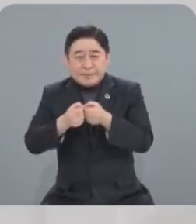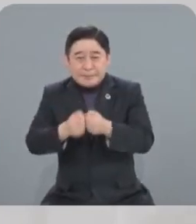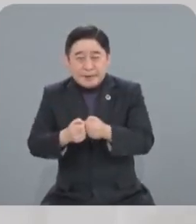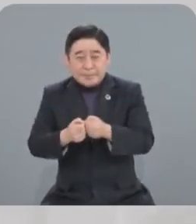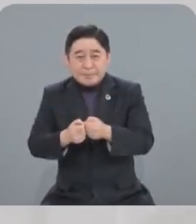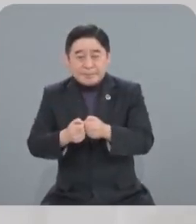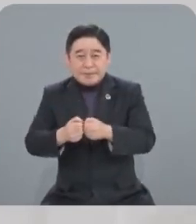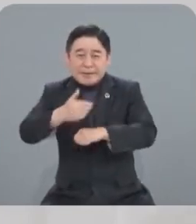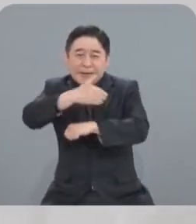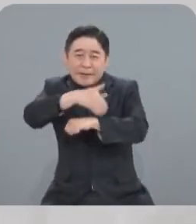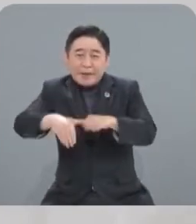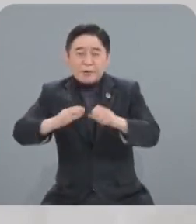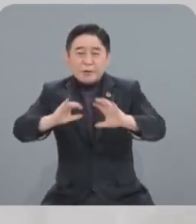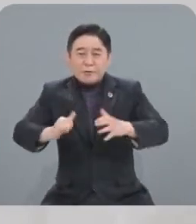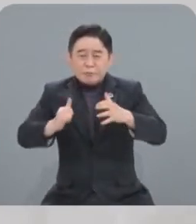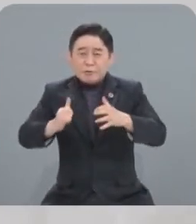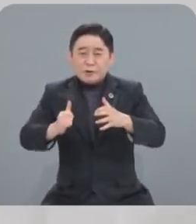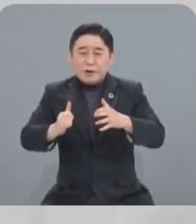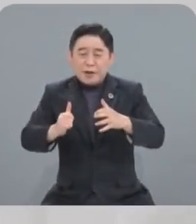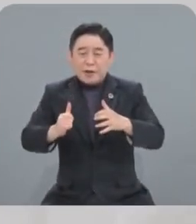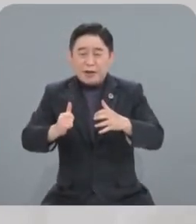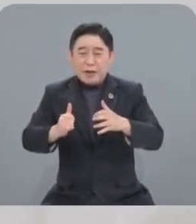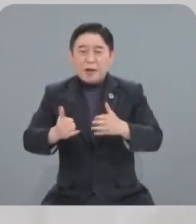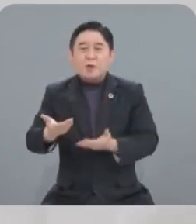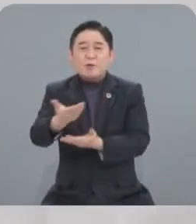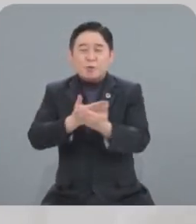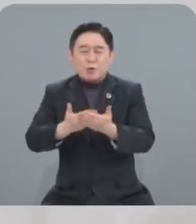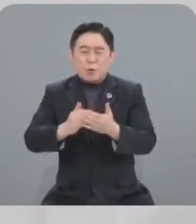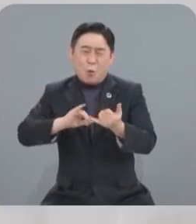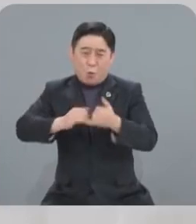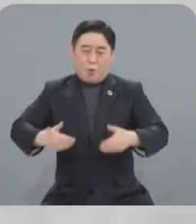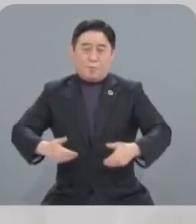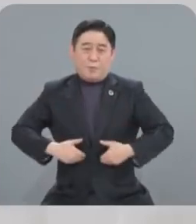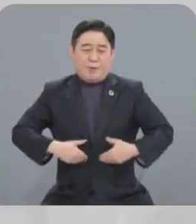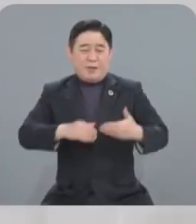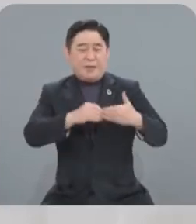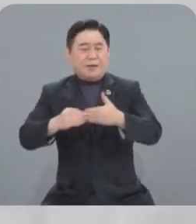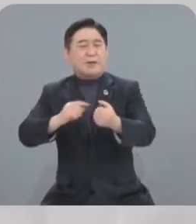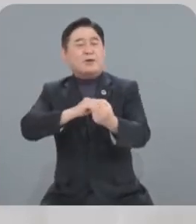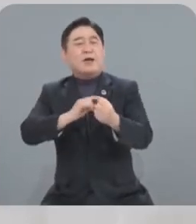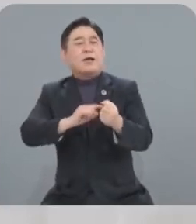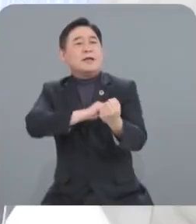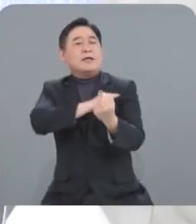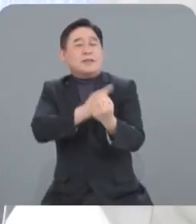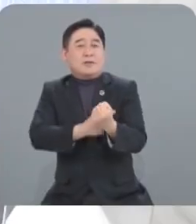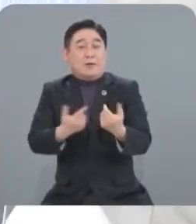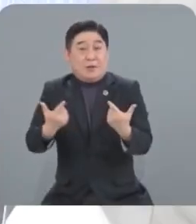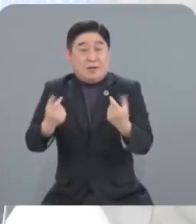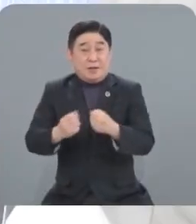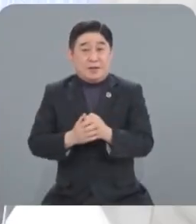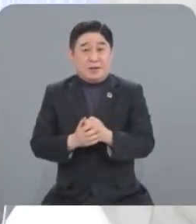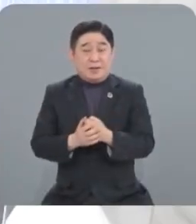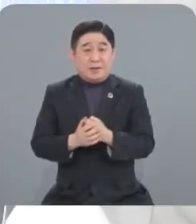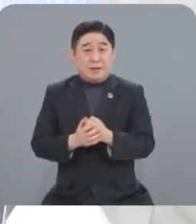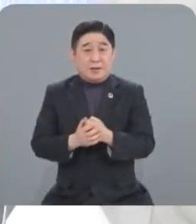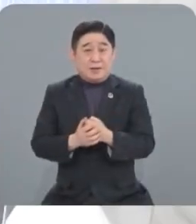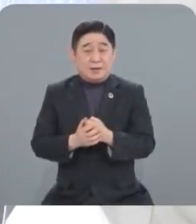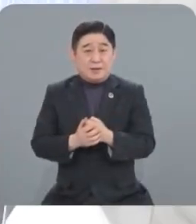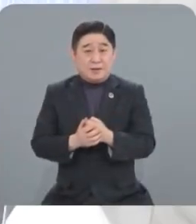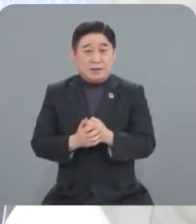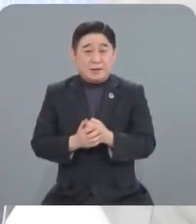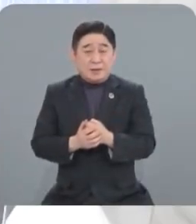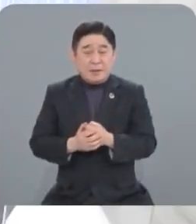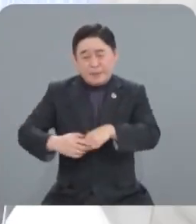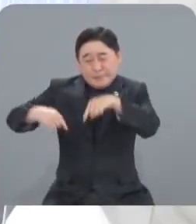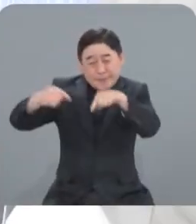아만 국제 무대에서도 필수적으로 갖추어야 할 리더의 능력입니다 치안 성 정권이 관련